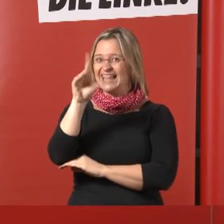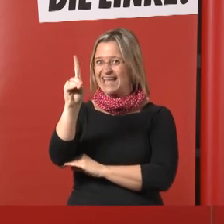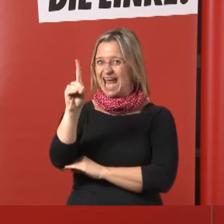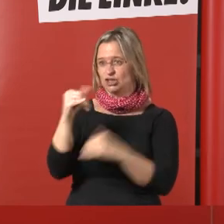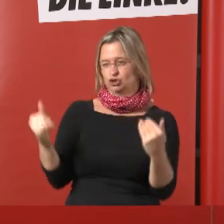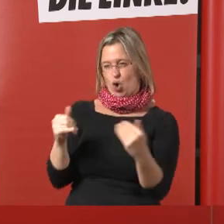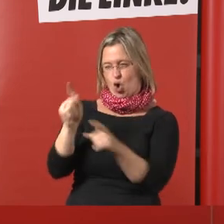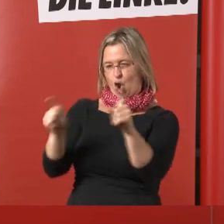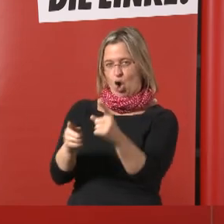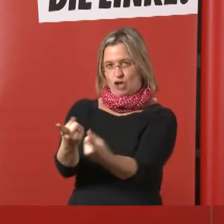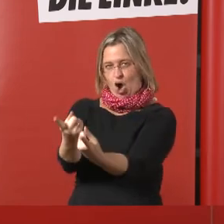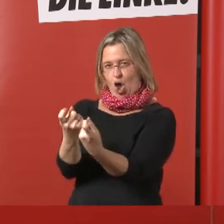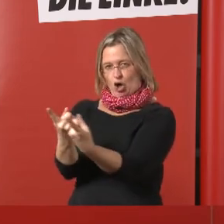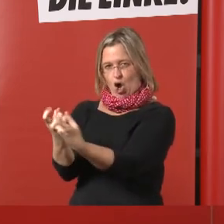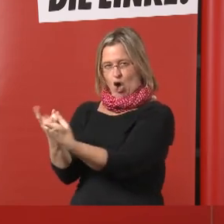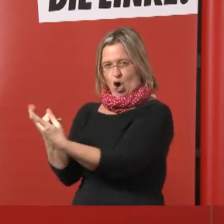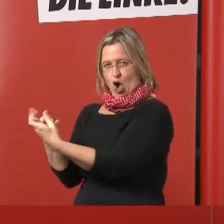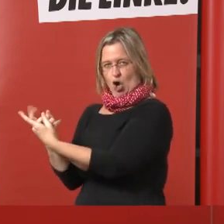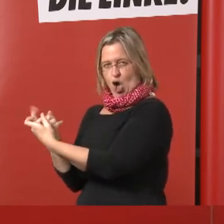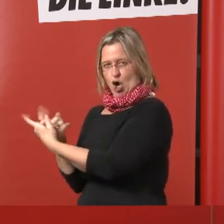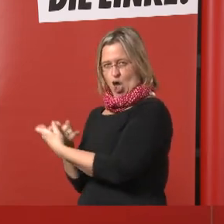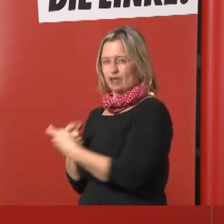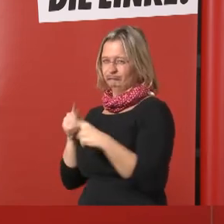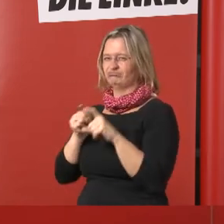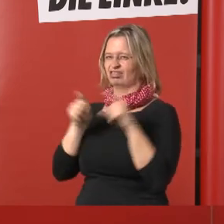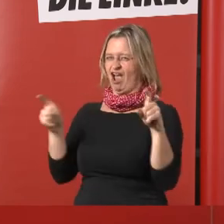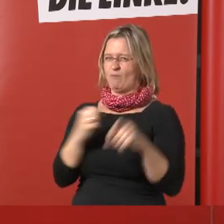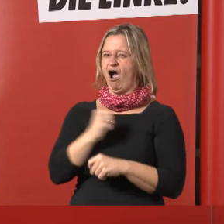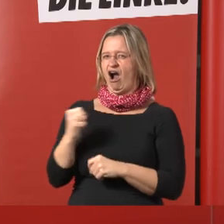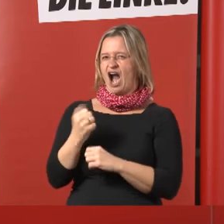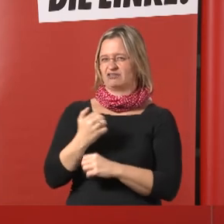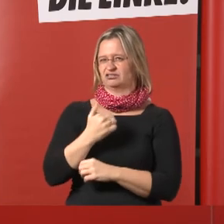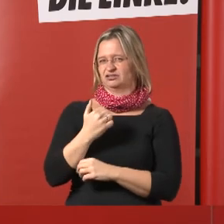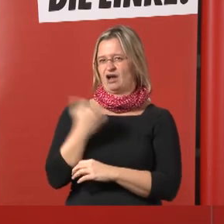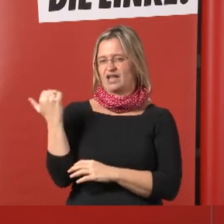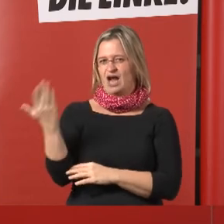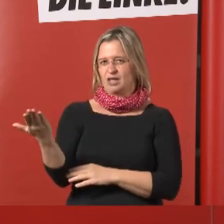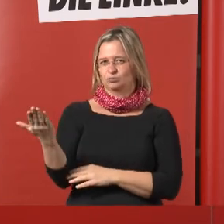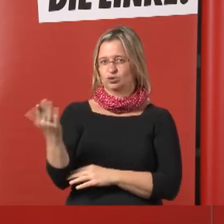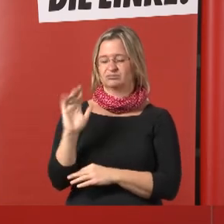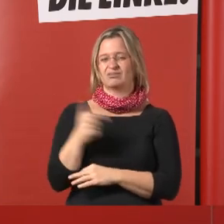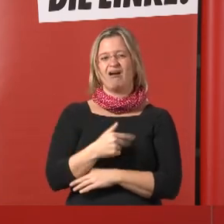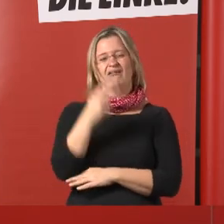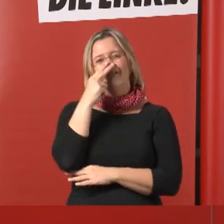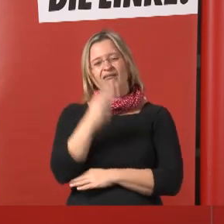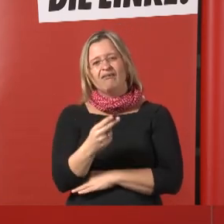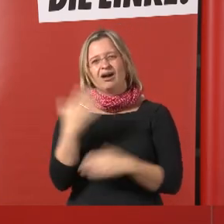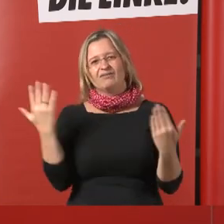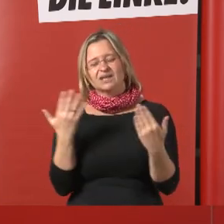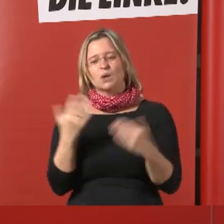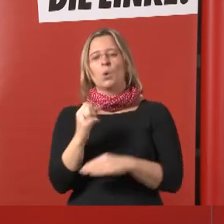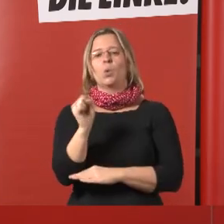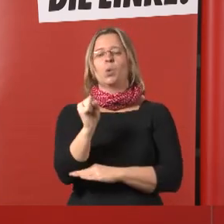eine Partei haben, die in genau diesem Spektrum fischt. Und ich finde es nach wie vor schockierend, dass die Thüringer